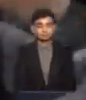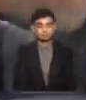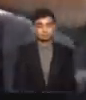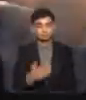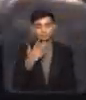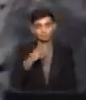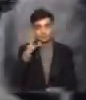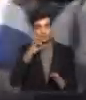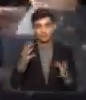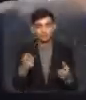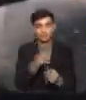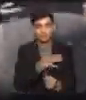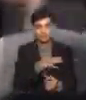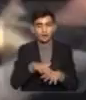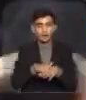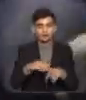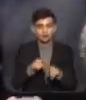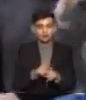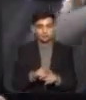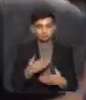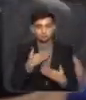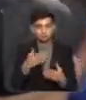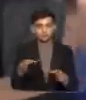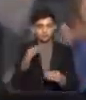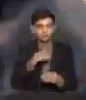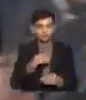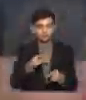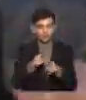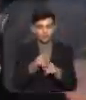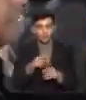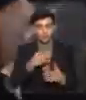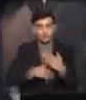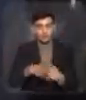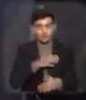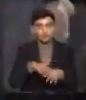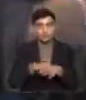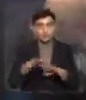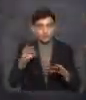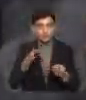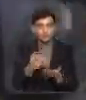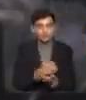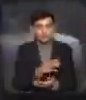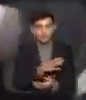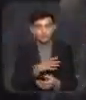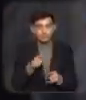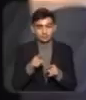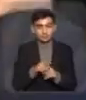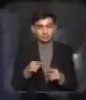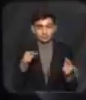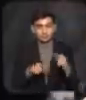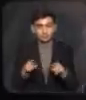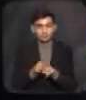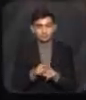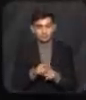Бес жігітті қолдап келген халық жылы лебіздерін осылайша білдірді. Бұл халықтың жеңісі деп бір-бірінен сүйінші сұрасып та